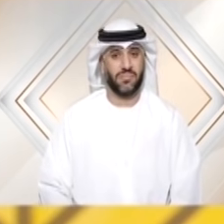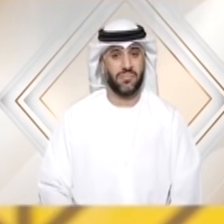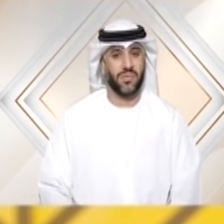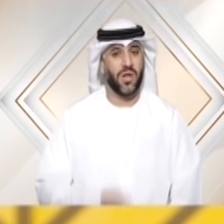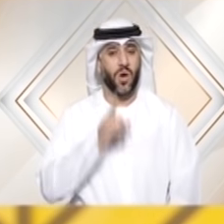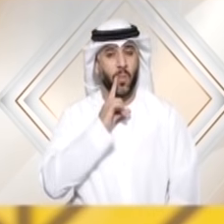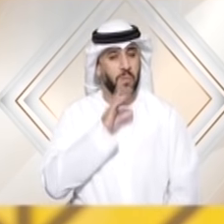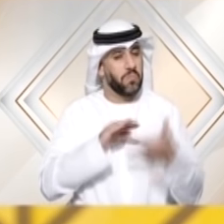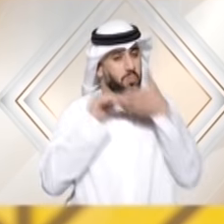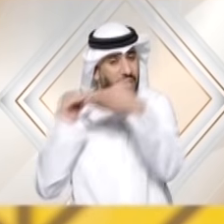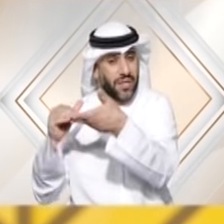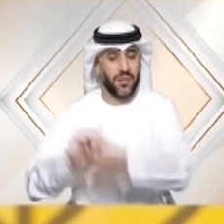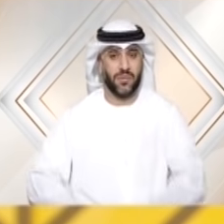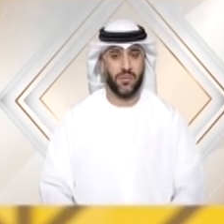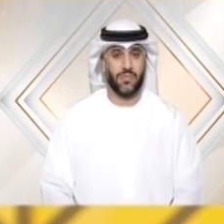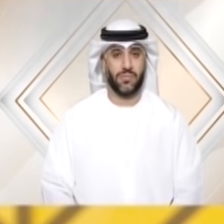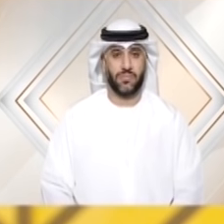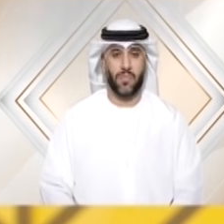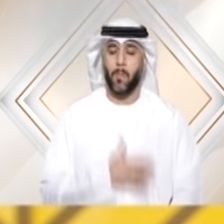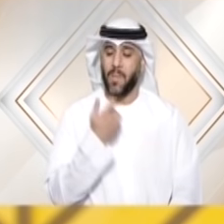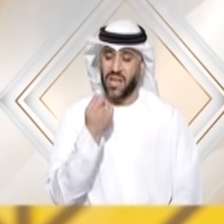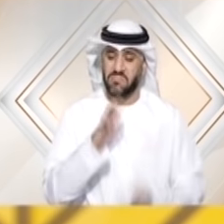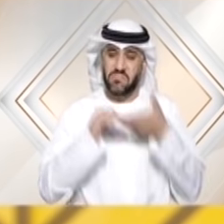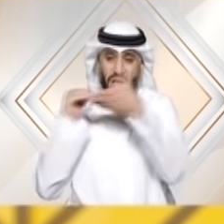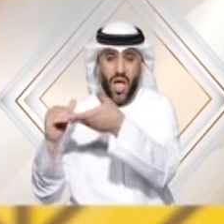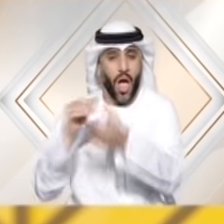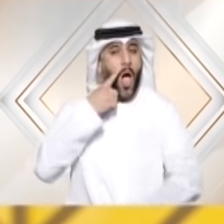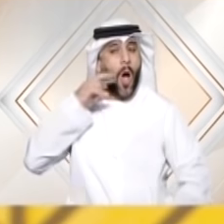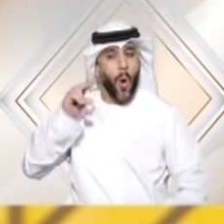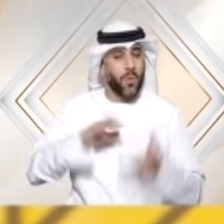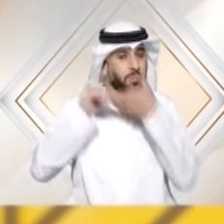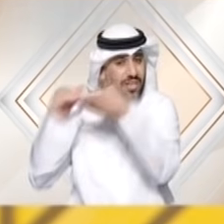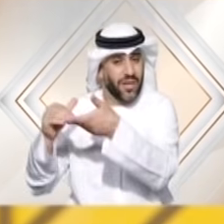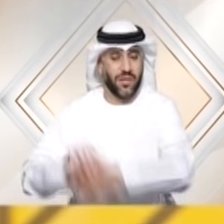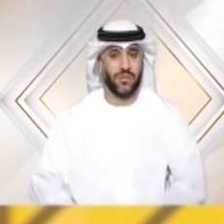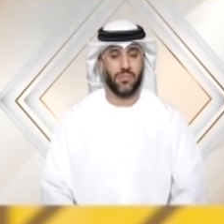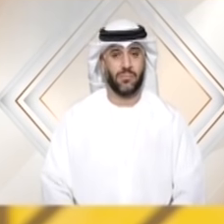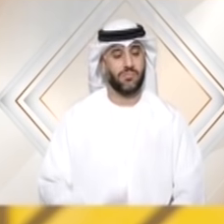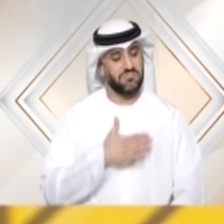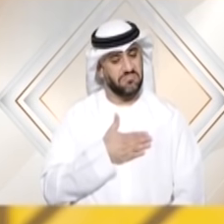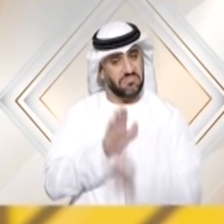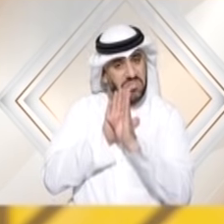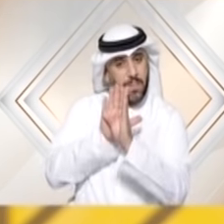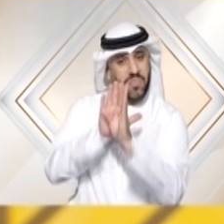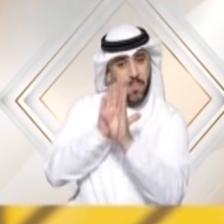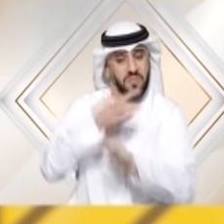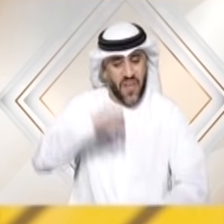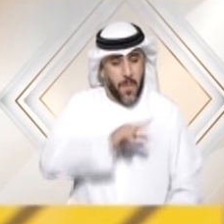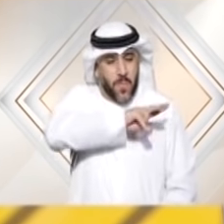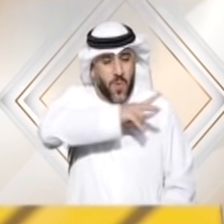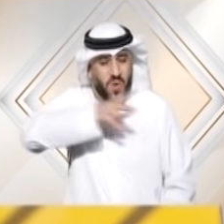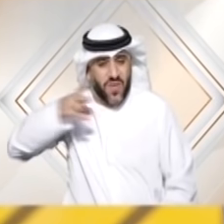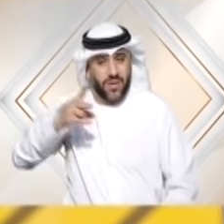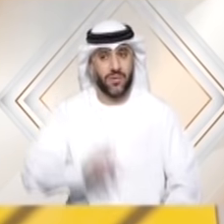قلت لها لا، أبا فلوس عشان شيء، أبا أخوكي صار عنده مشكلة في سيارته يبالها تصليح، حاضر حاضر. طيب كمل إسراء.